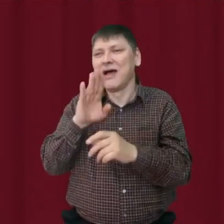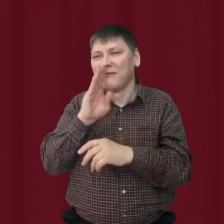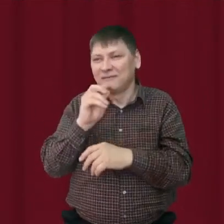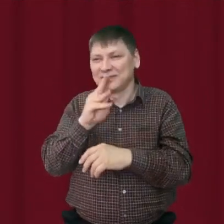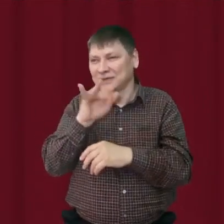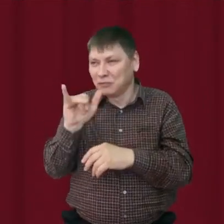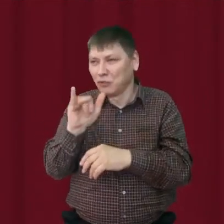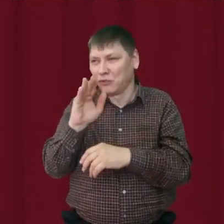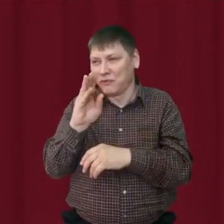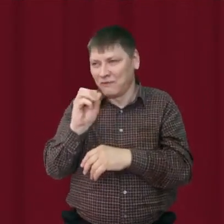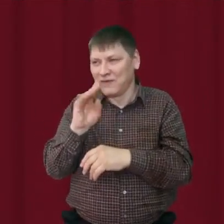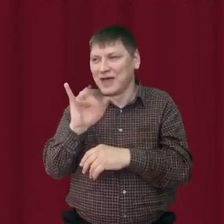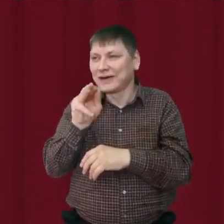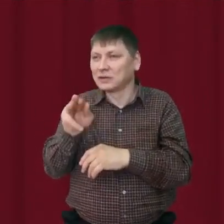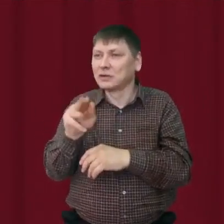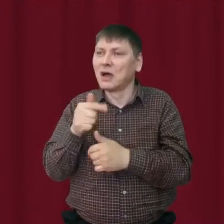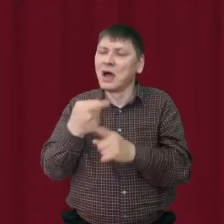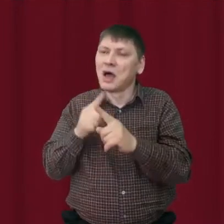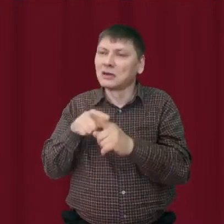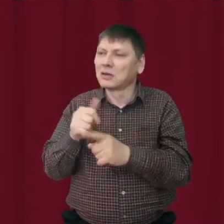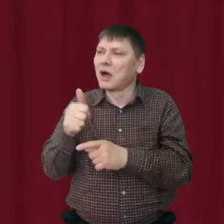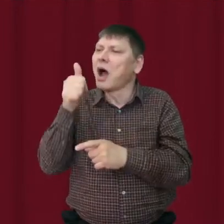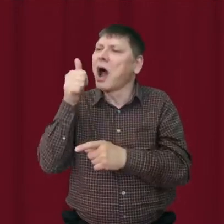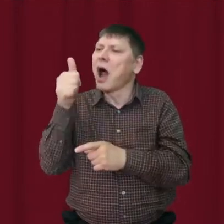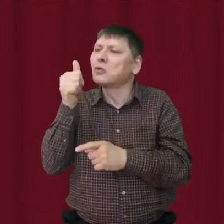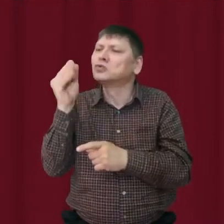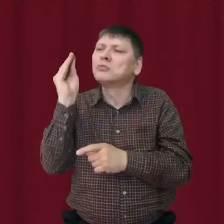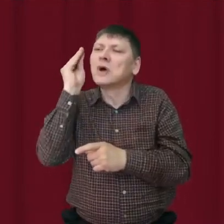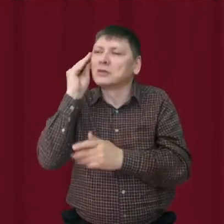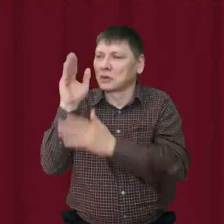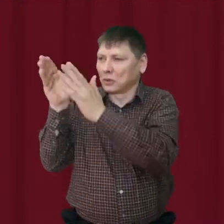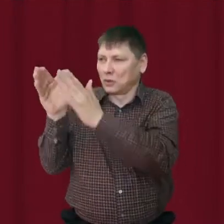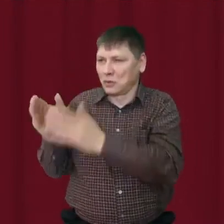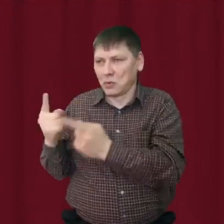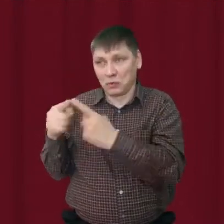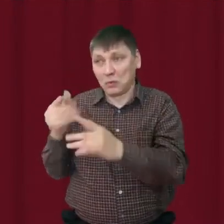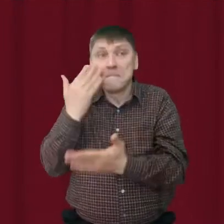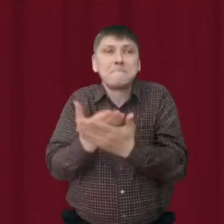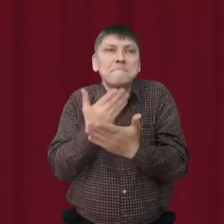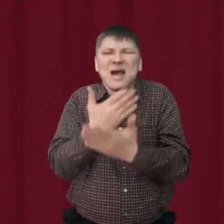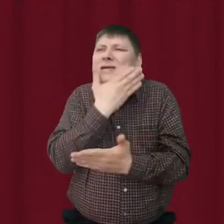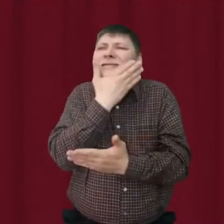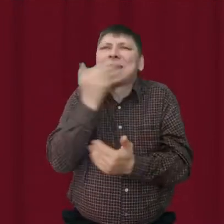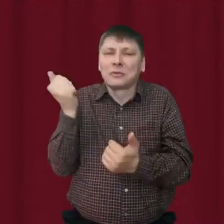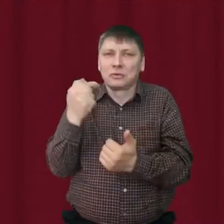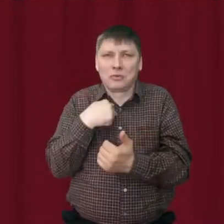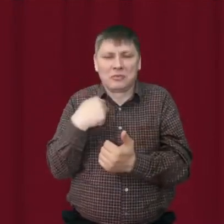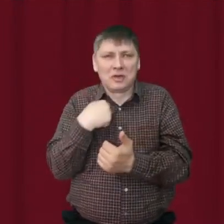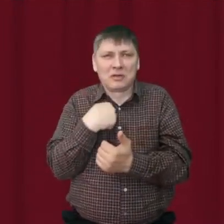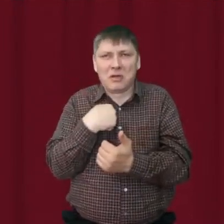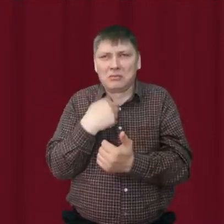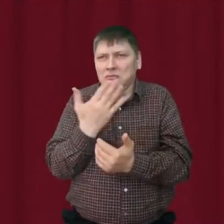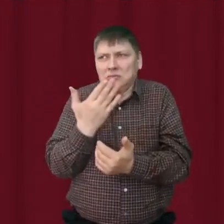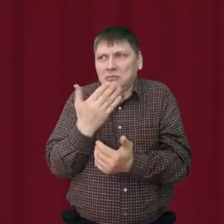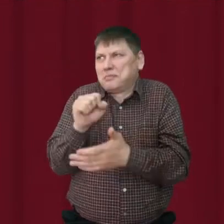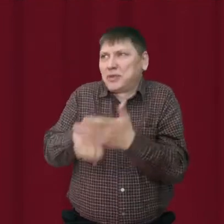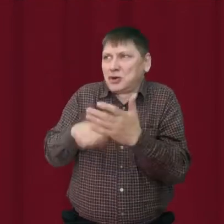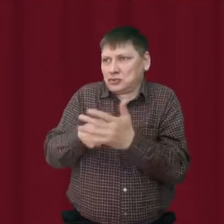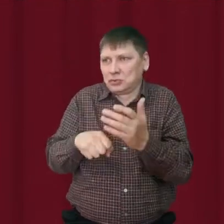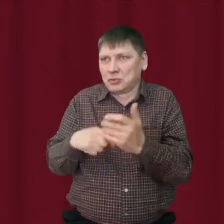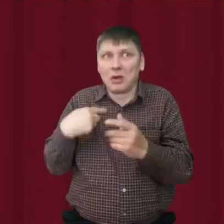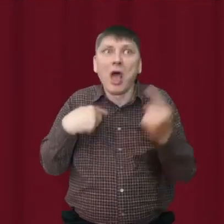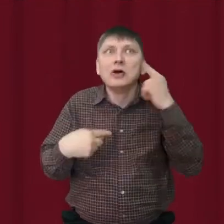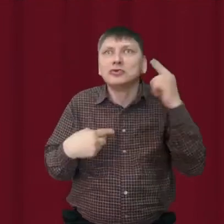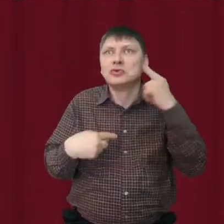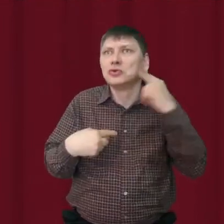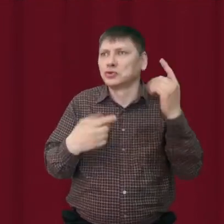хорошее. Держаться доброго мнения о других, если нет каких-то оснований для противоположного мнения. Верить в том,